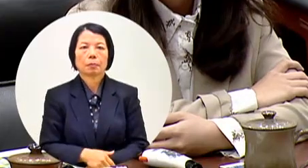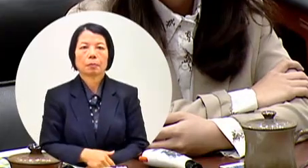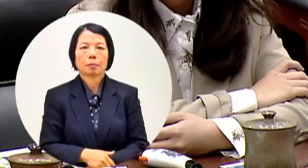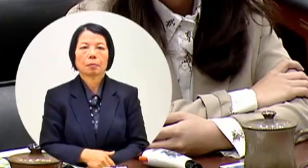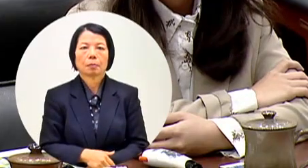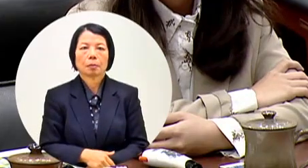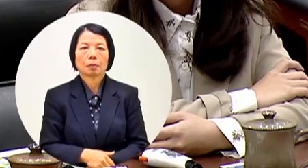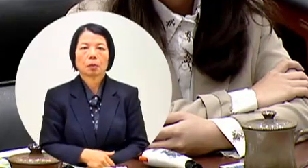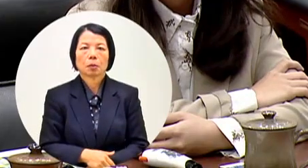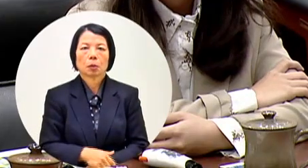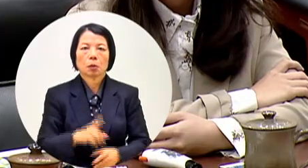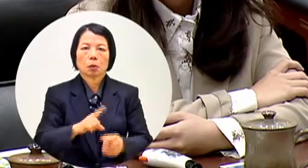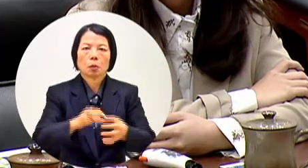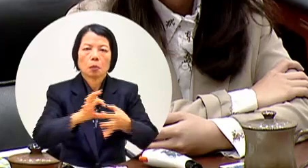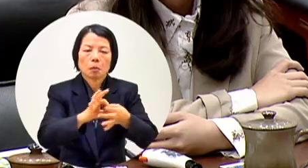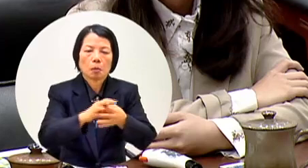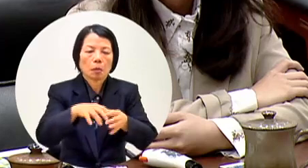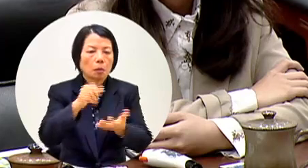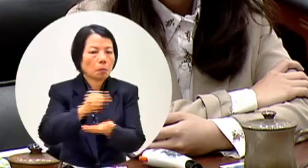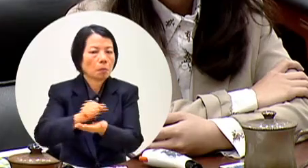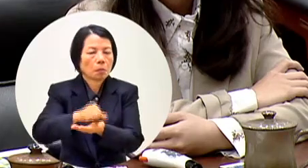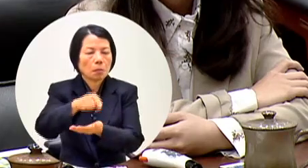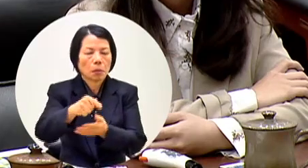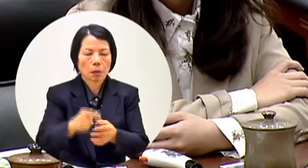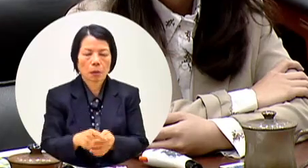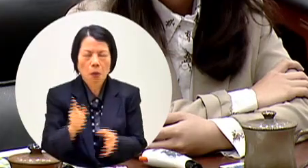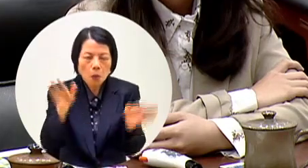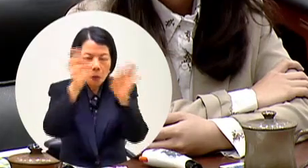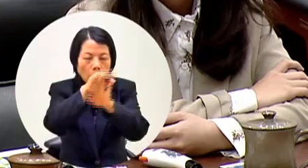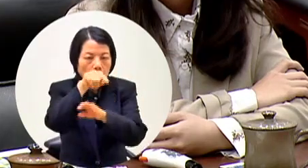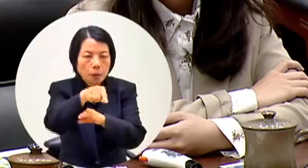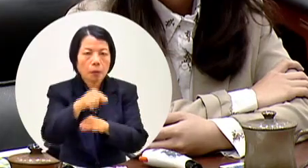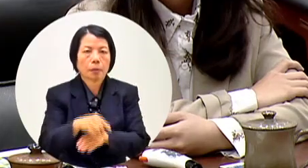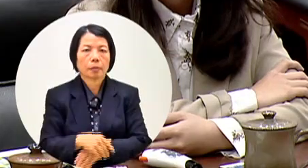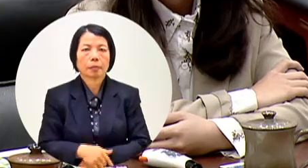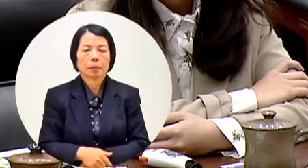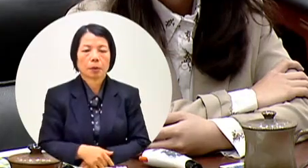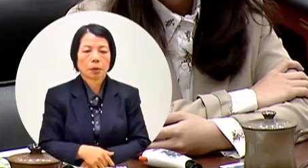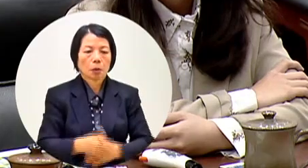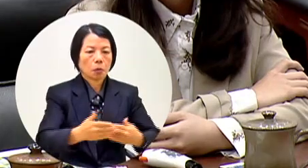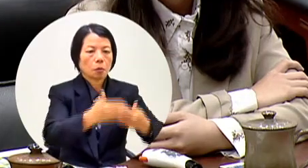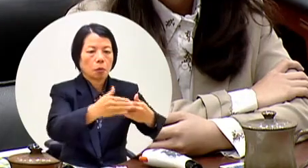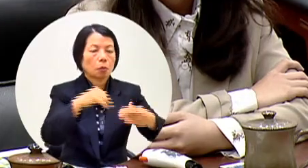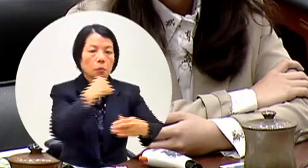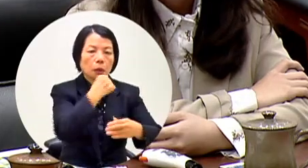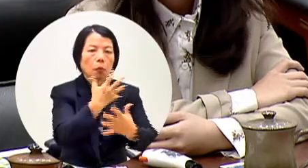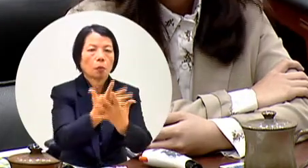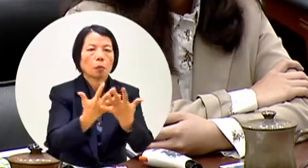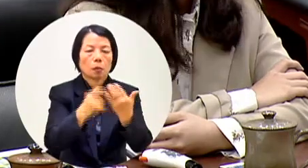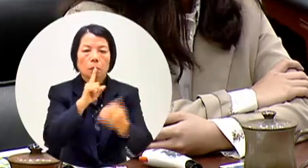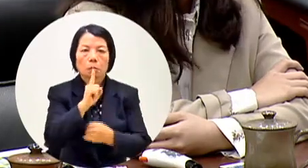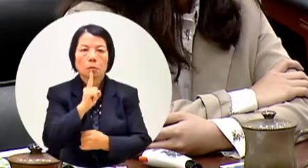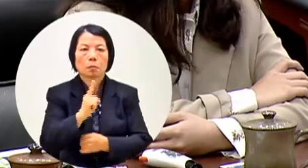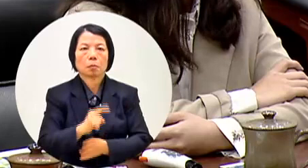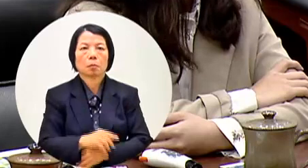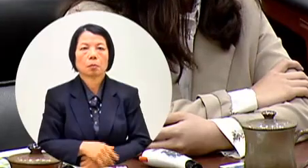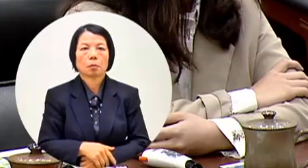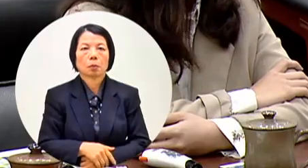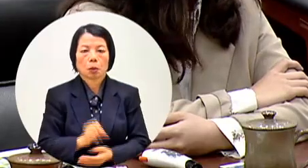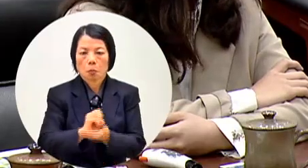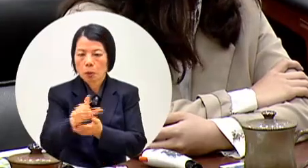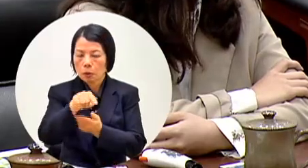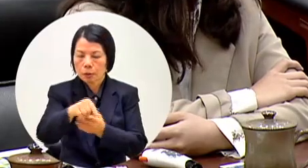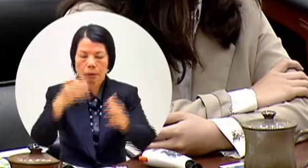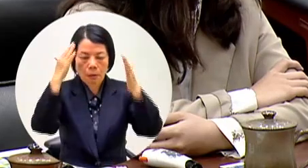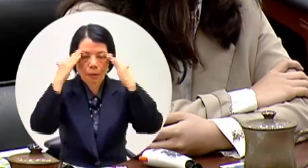中联办行程结束之后，那一天当天晚上，中国台湾网哦就讲了说，这个韩